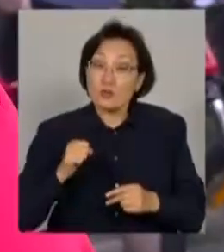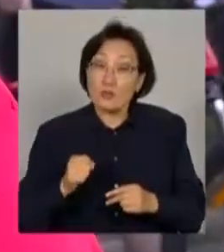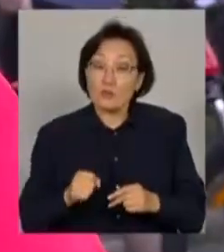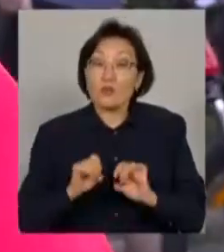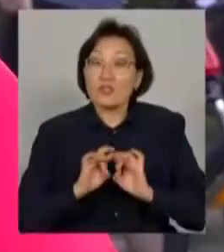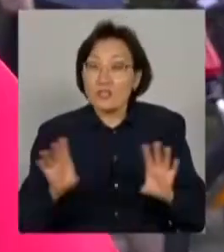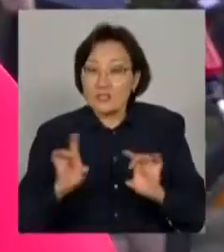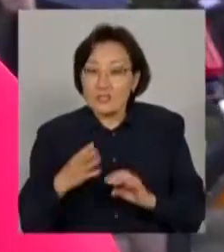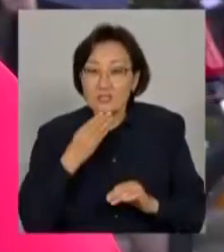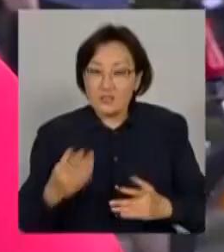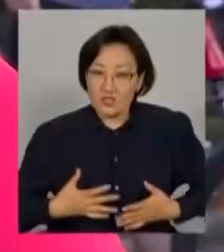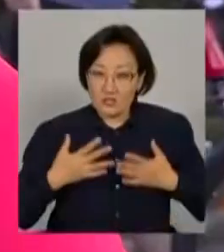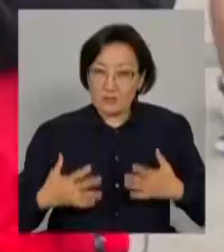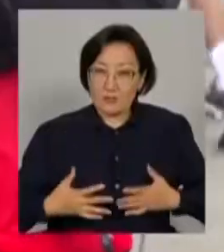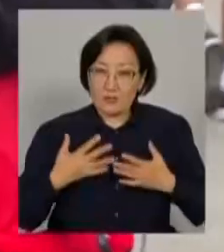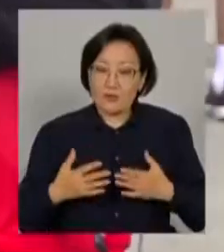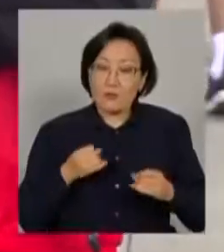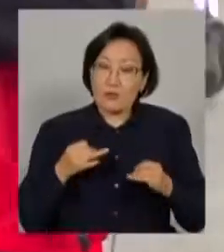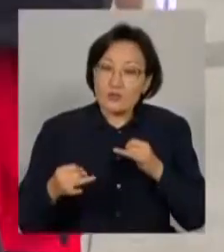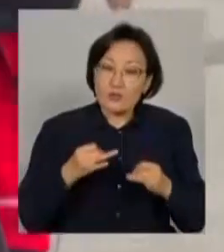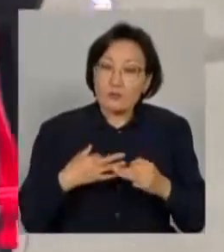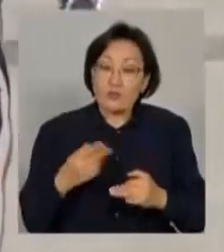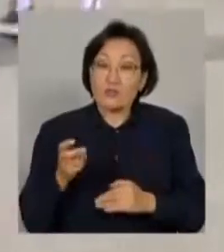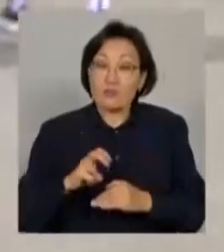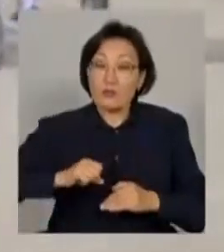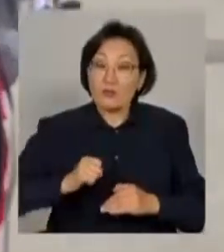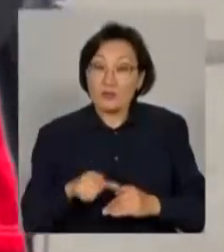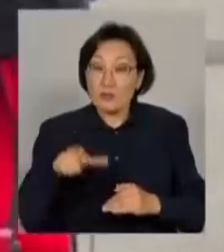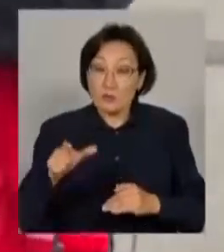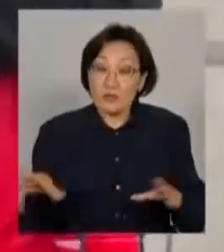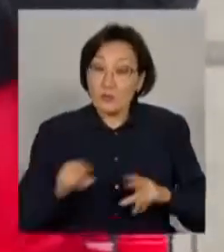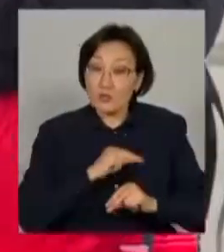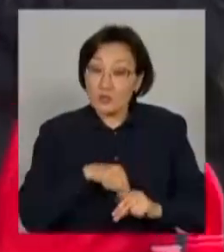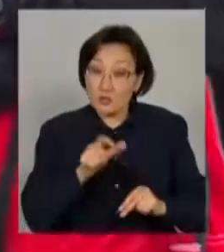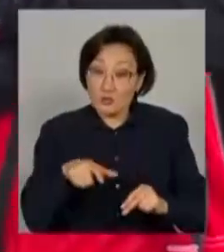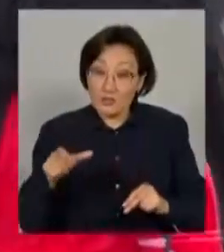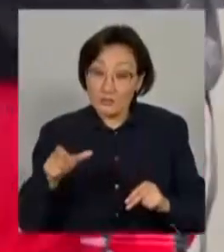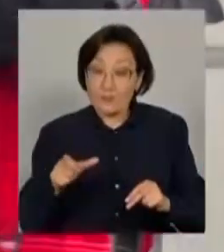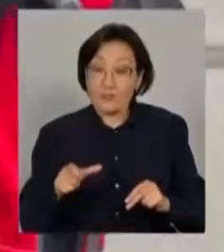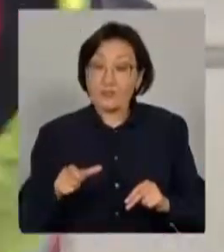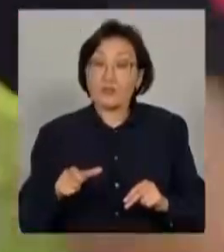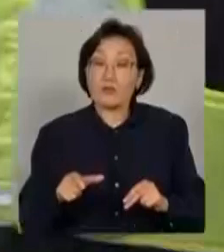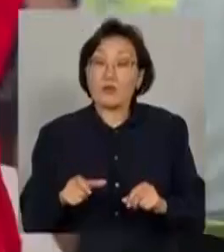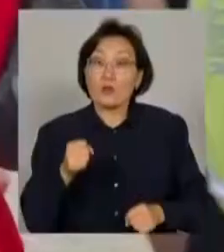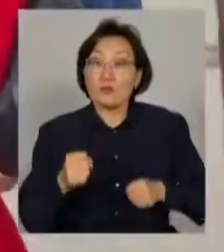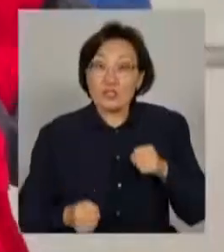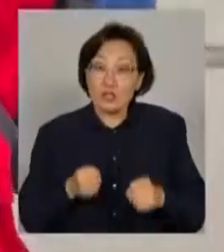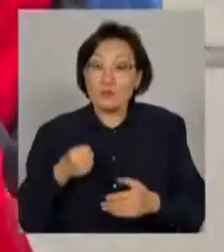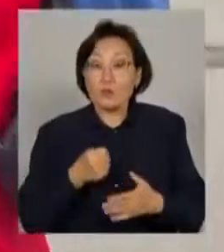поделиться эмоциями, зарядиться. Мы сегодня пришли с подругами, с коллегами. Бежим до